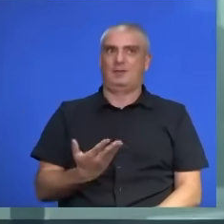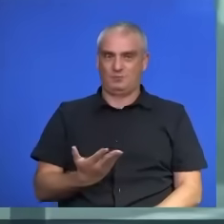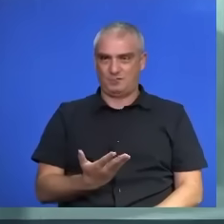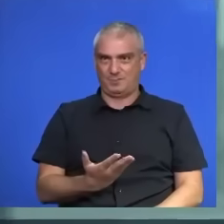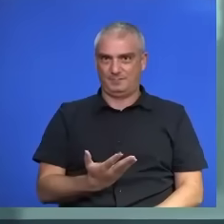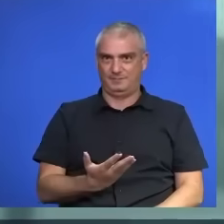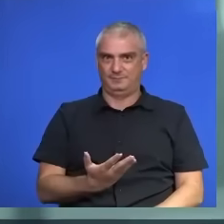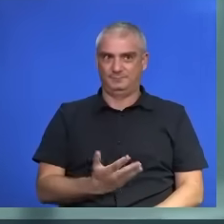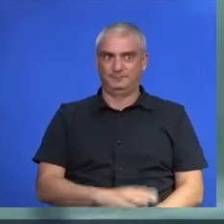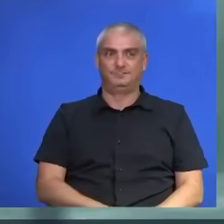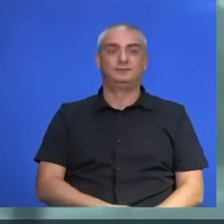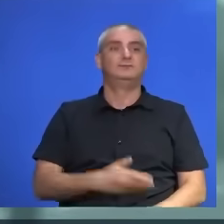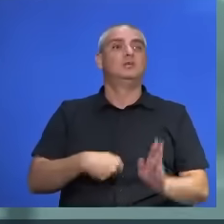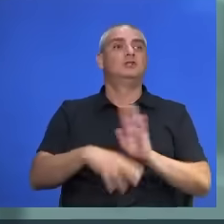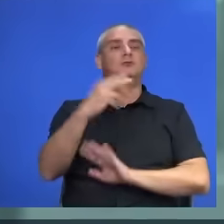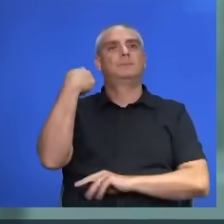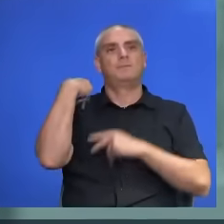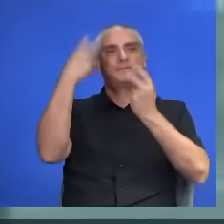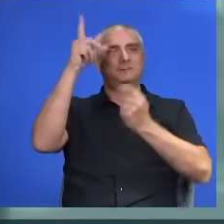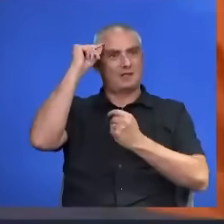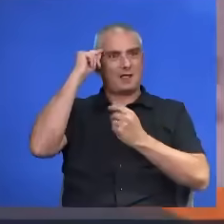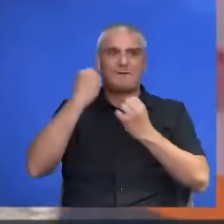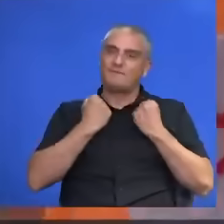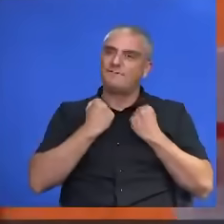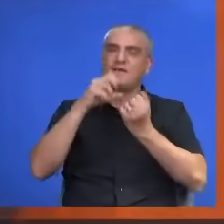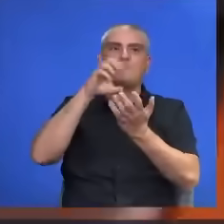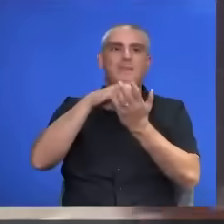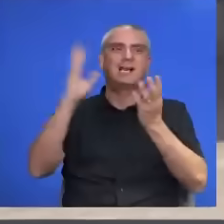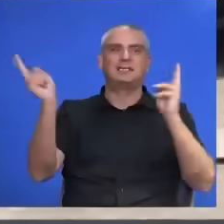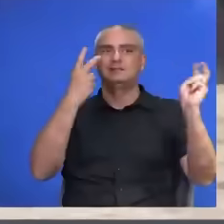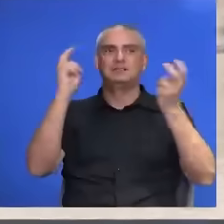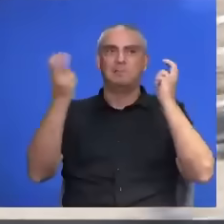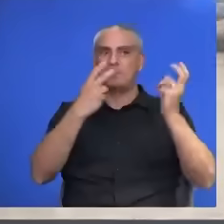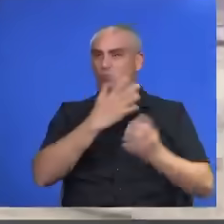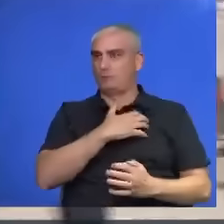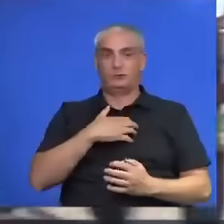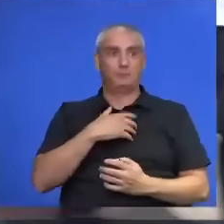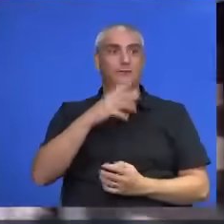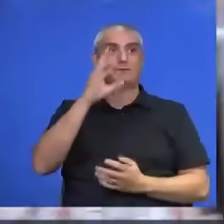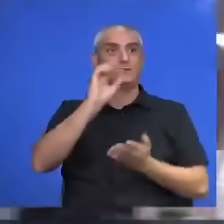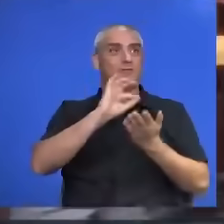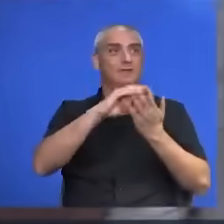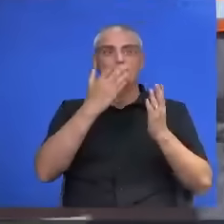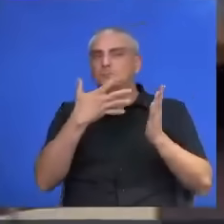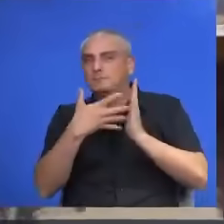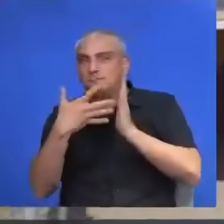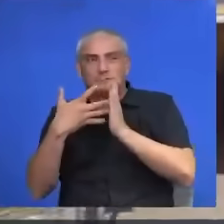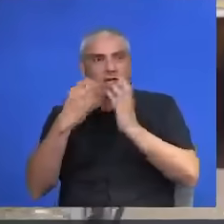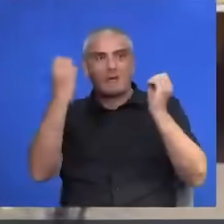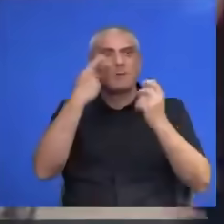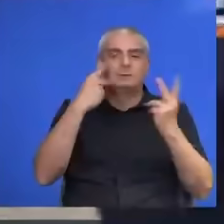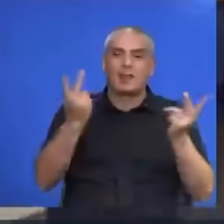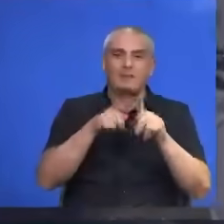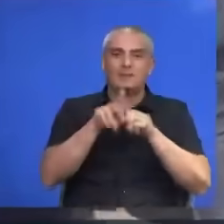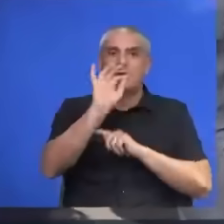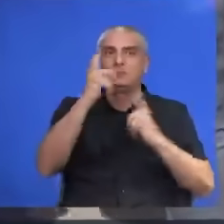יוצאים בחזרה לתל אביב ועוברים שוב במרכז הפינוי. דביר ואבישי שטרו בין האמבולנסים אחר אחיותיהם מהמסיבה